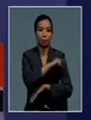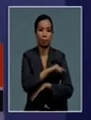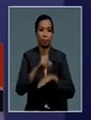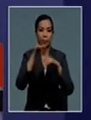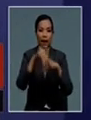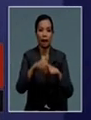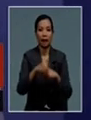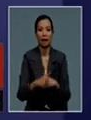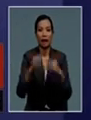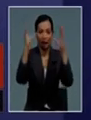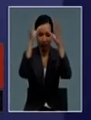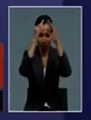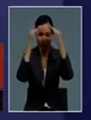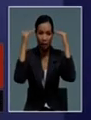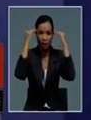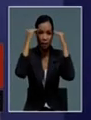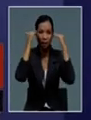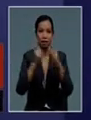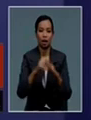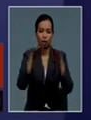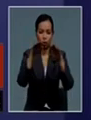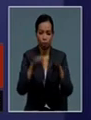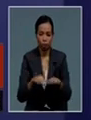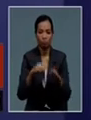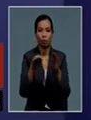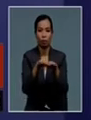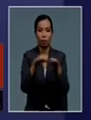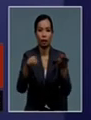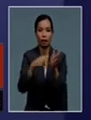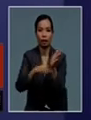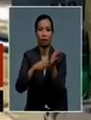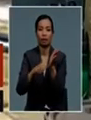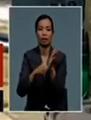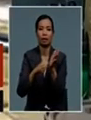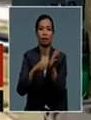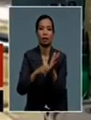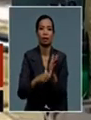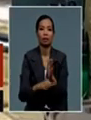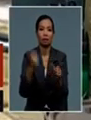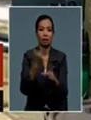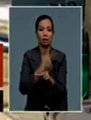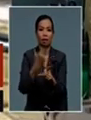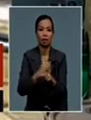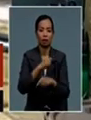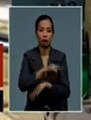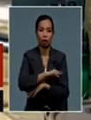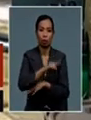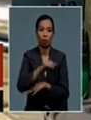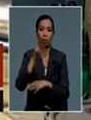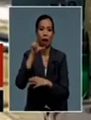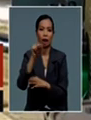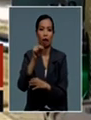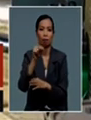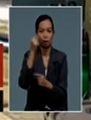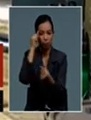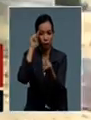และประเทศอื่นๆอาจได้รับการผ่อนผันจากมาตรการขึ้นภาษีนำเข้าเหล็กและอลูมิเนียมเป็นเวลา30วันโดยค